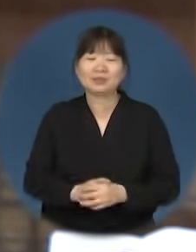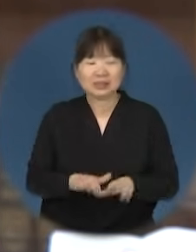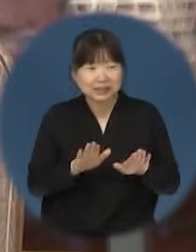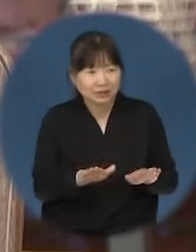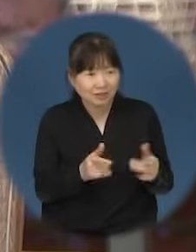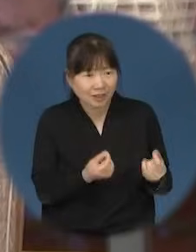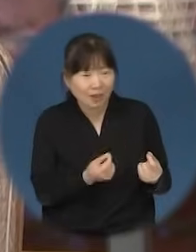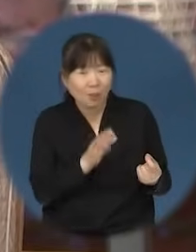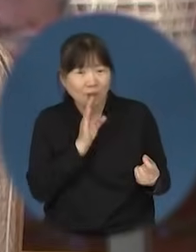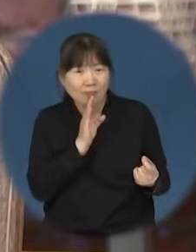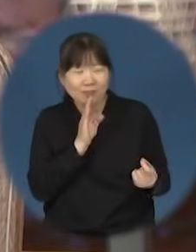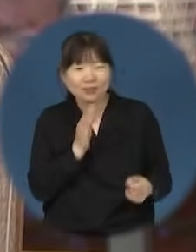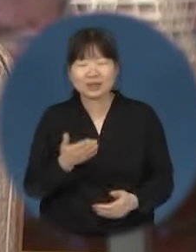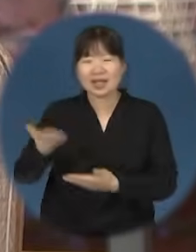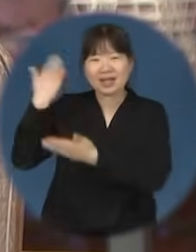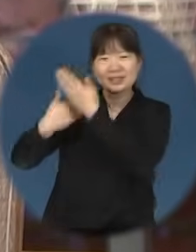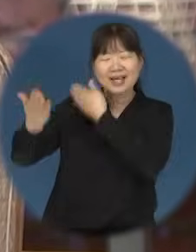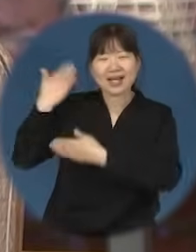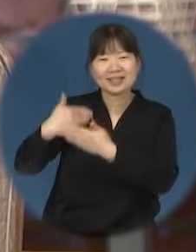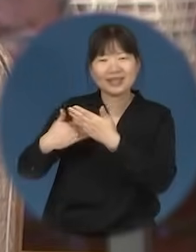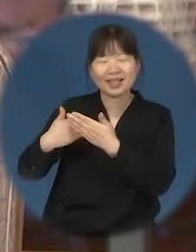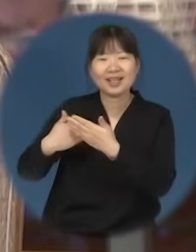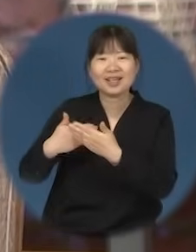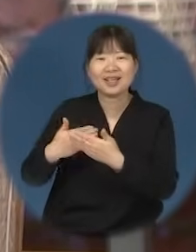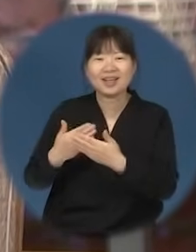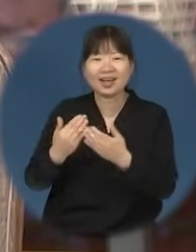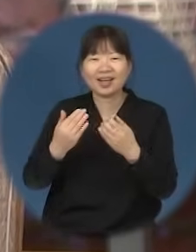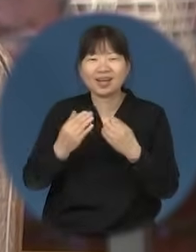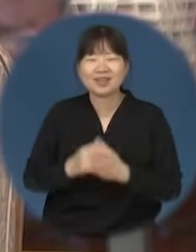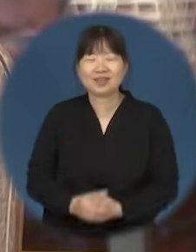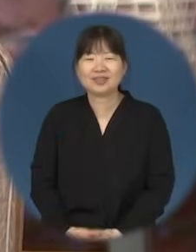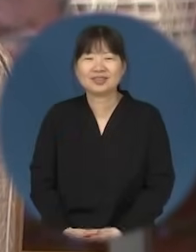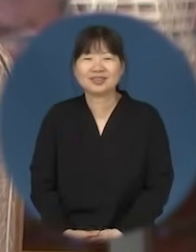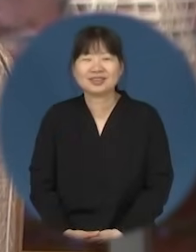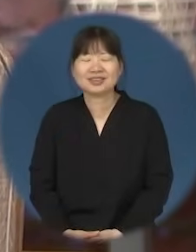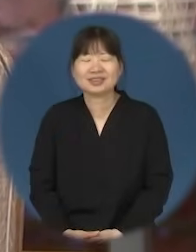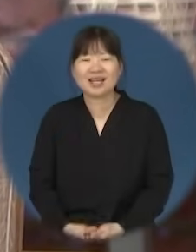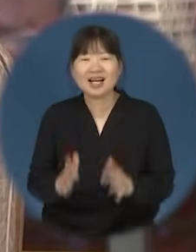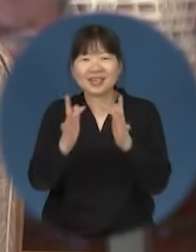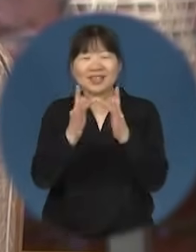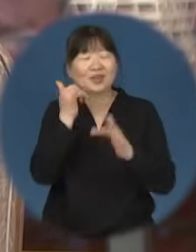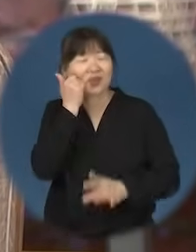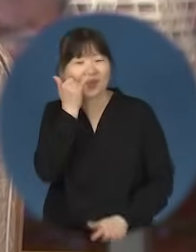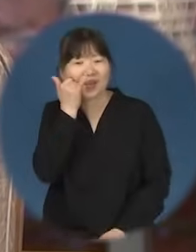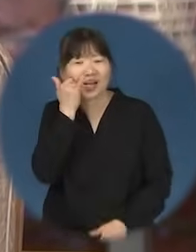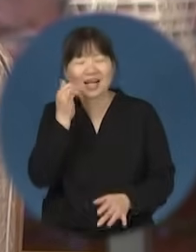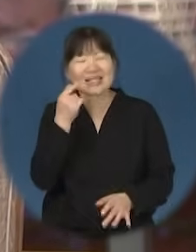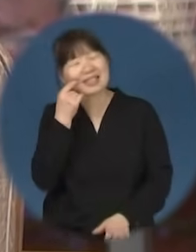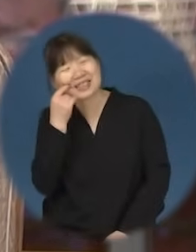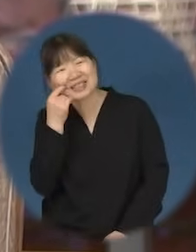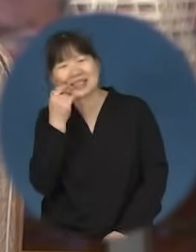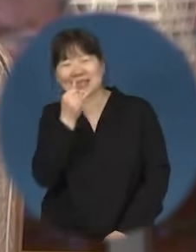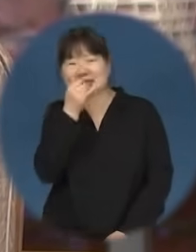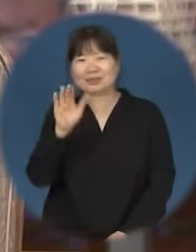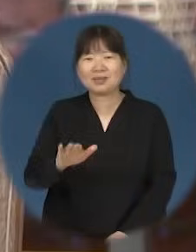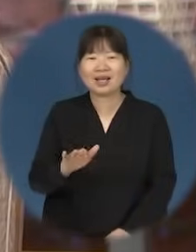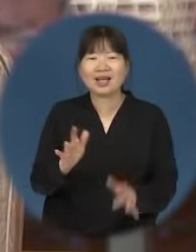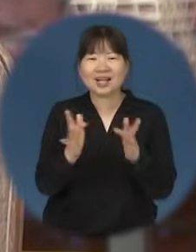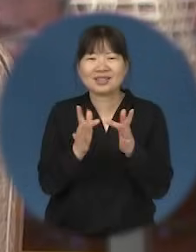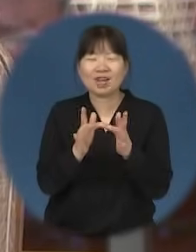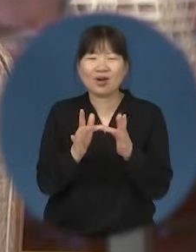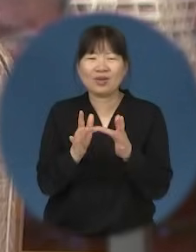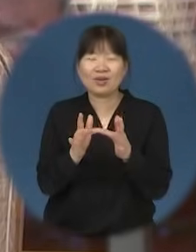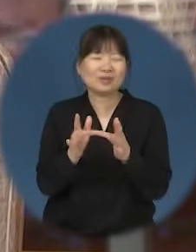뭐 닷컴 버블이 있었잖아요. 맞아요. 그때 새로움인가 해가지고 전화, 인터넷 전화가 굉장히 인기였는데 인터넷